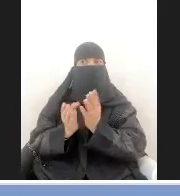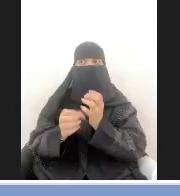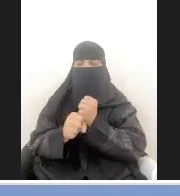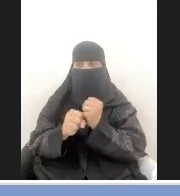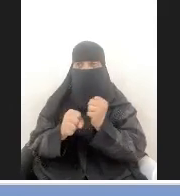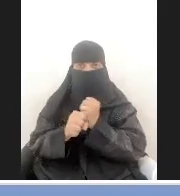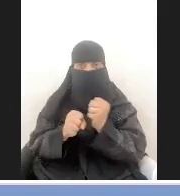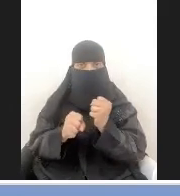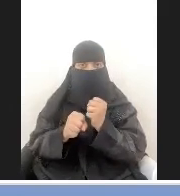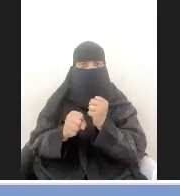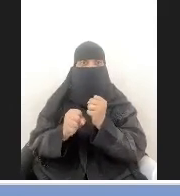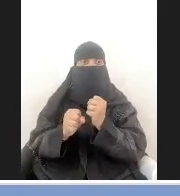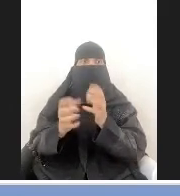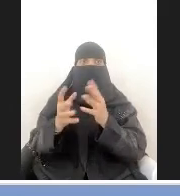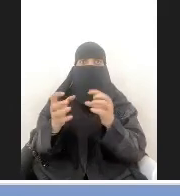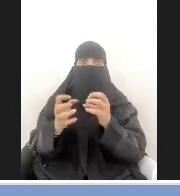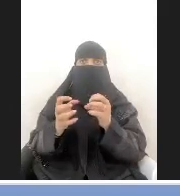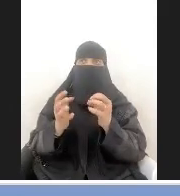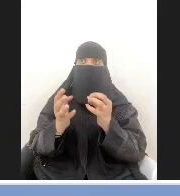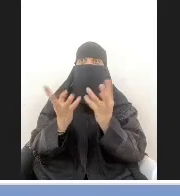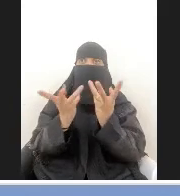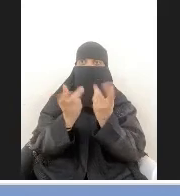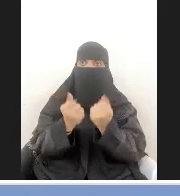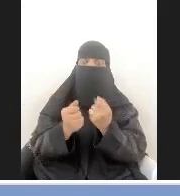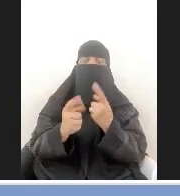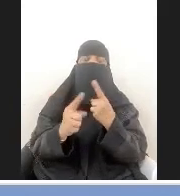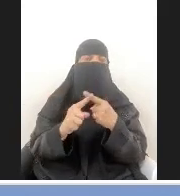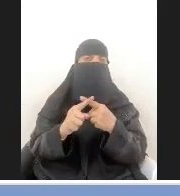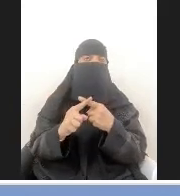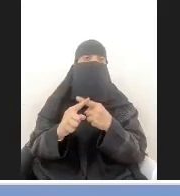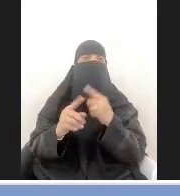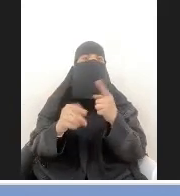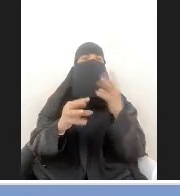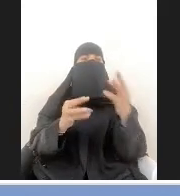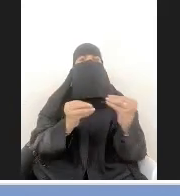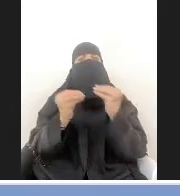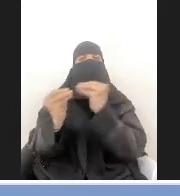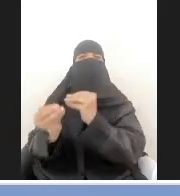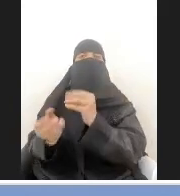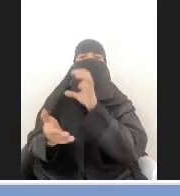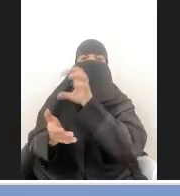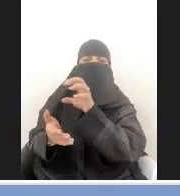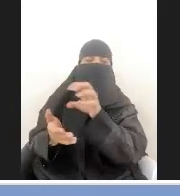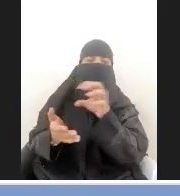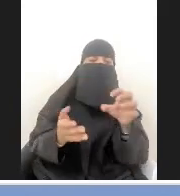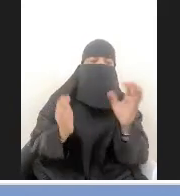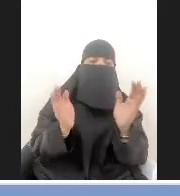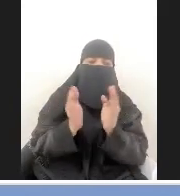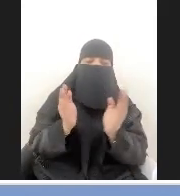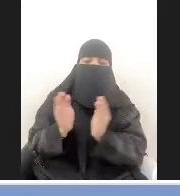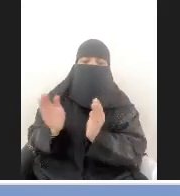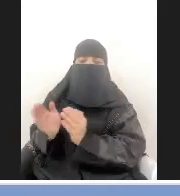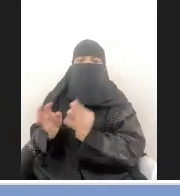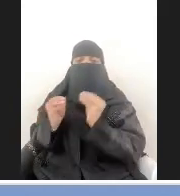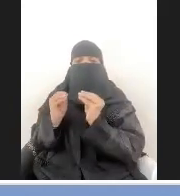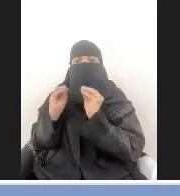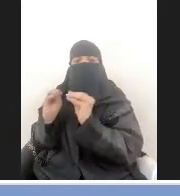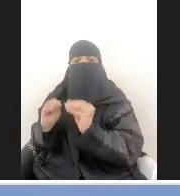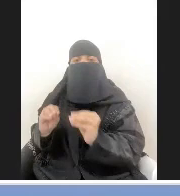شرح مسألة معينة، فممكن يقدم عن طريق المحتوى المصغر للمتعلم حتى بعد ما يأخذ الحصة أو